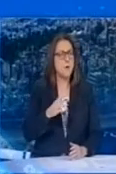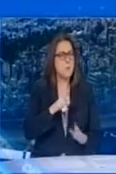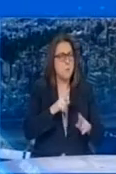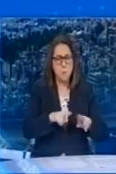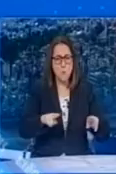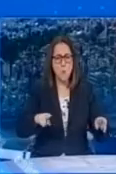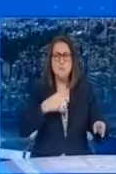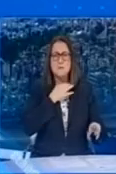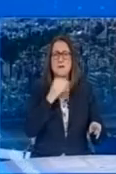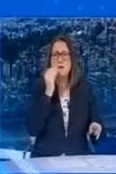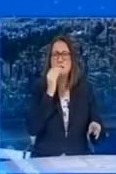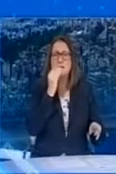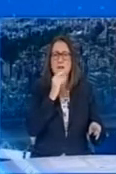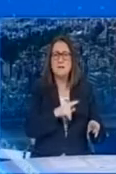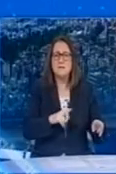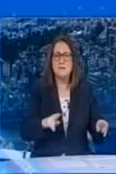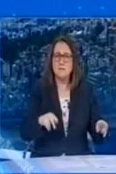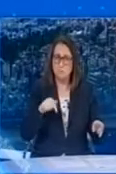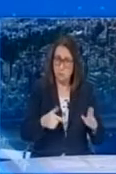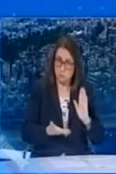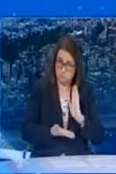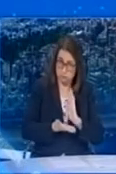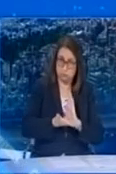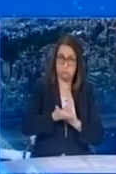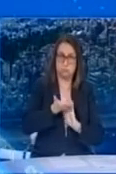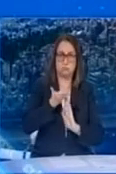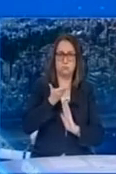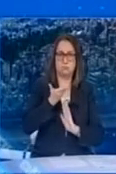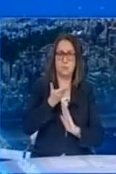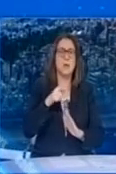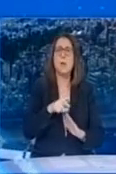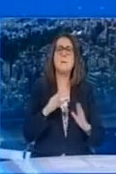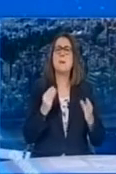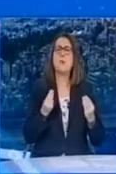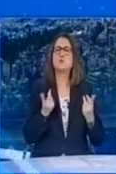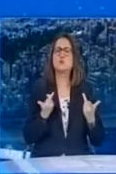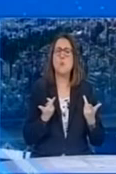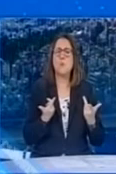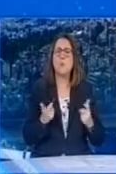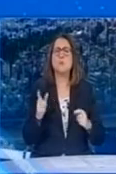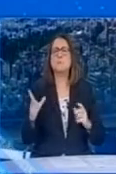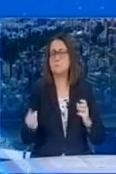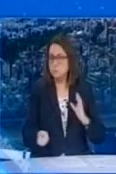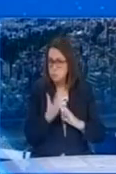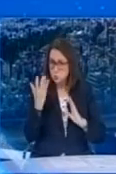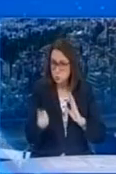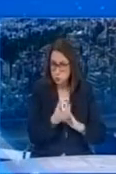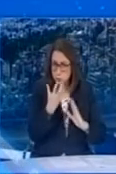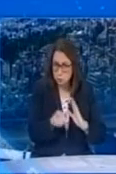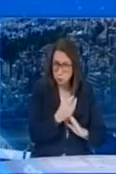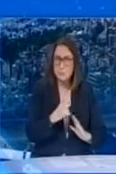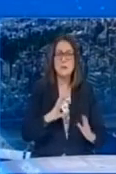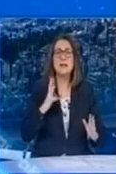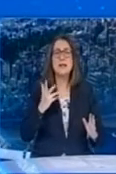αυξήθηκαν μέσω της χρησιμοποίησης άλλων μονάδων ή δημιουργήθηκαν νέες μέσω